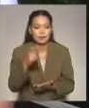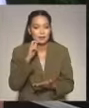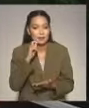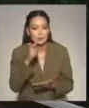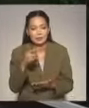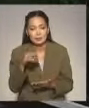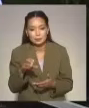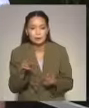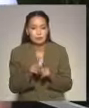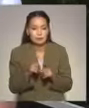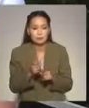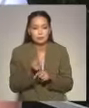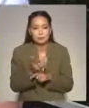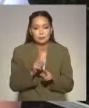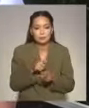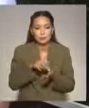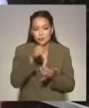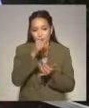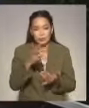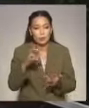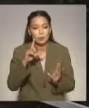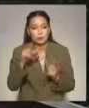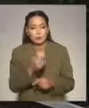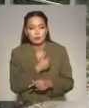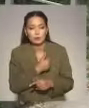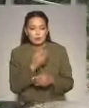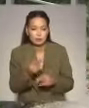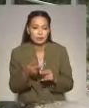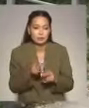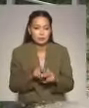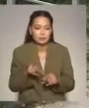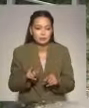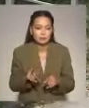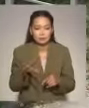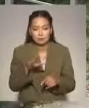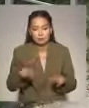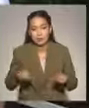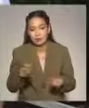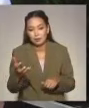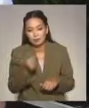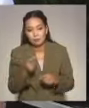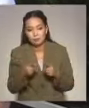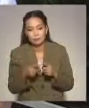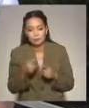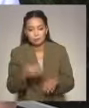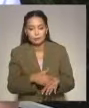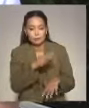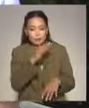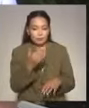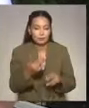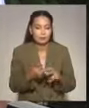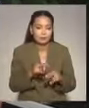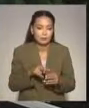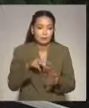6 апта болды, тағы бір ай жүремін осылай. Біз Бурабайға бармақшымыз. Оңай қозғалу үшін арба алып жатырмын. Өйткені бізге ұзақ уақыт бойы балдақпен секіру оңай